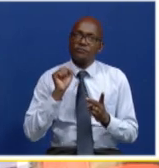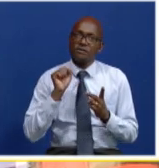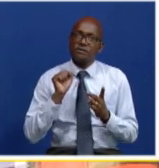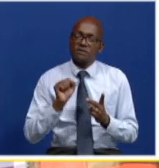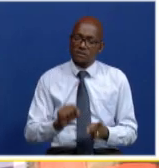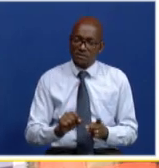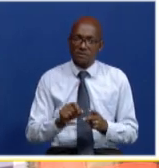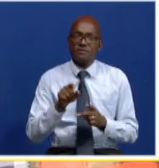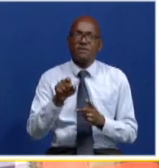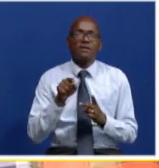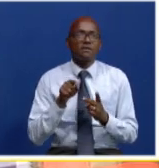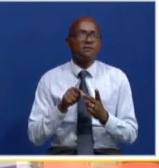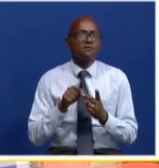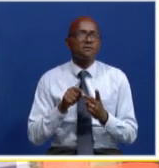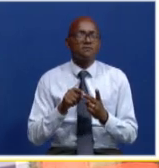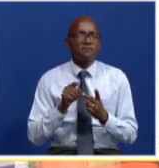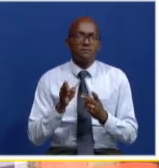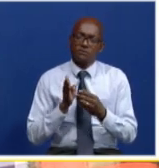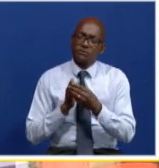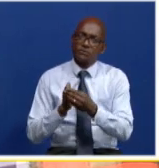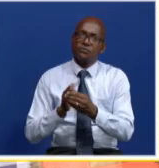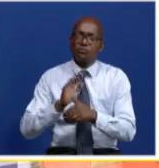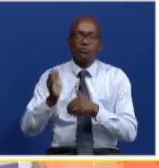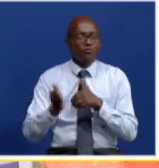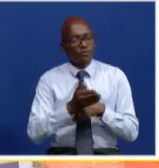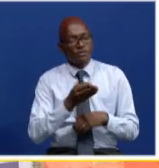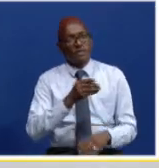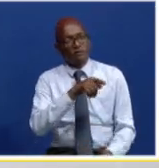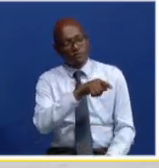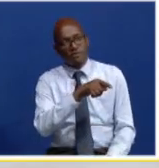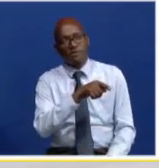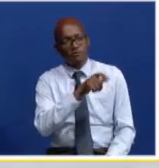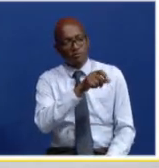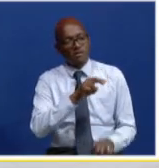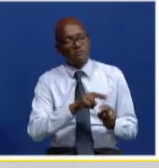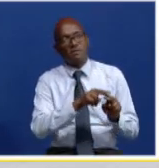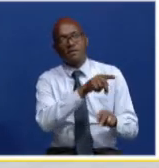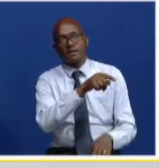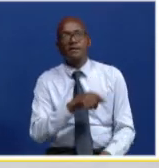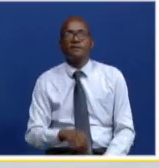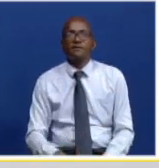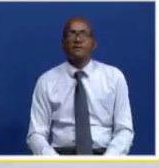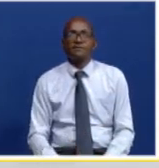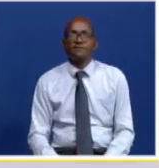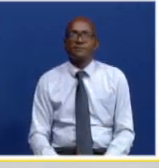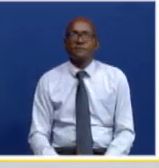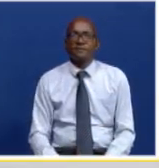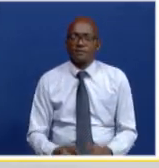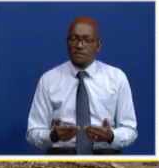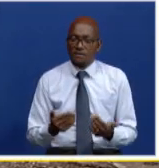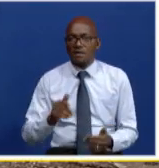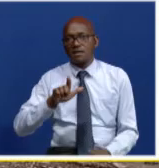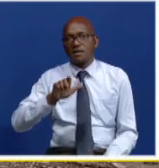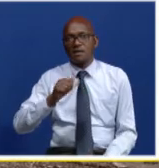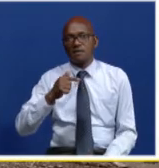au tuim au kuek kura nauli ambo waku wame kwa wale abia mbali na maasi haya lat pia